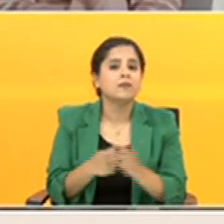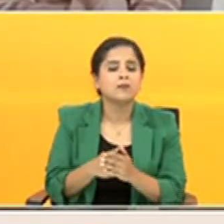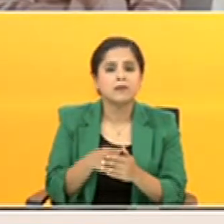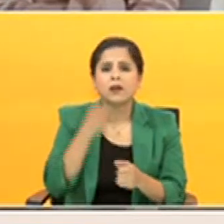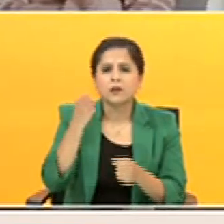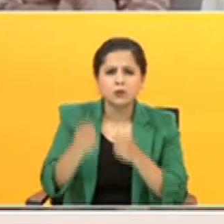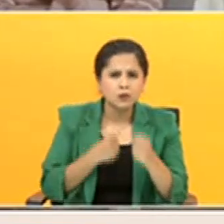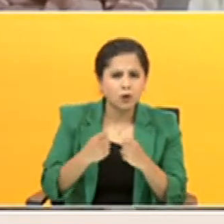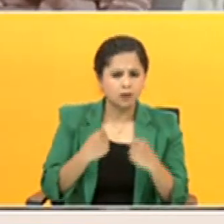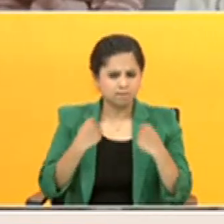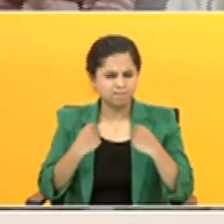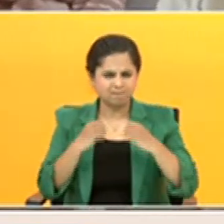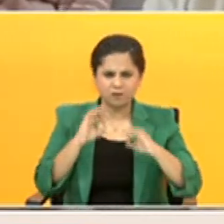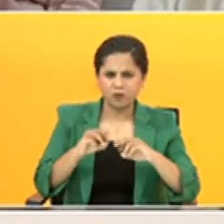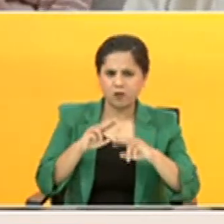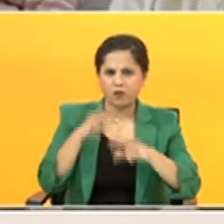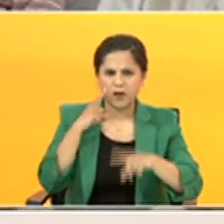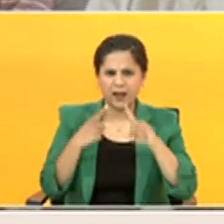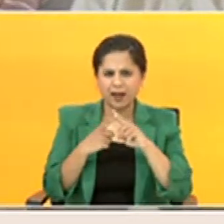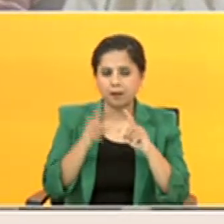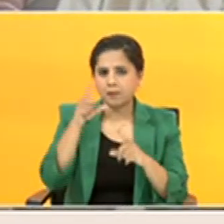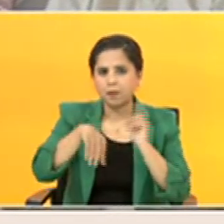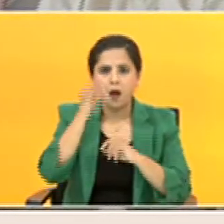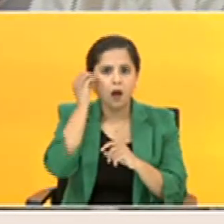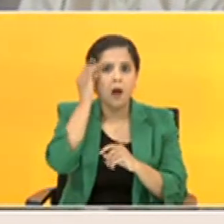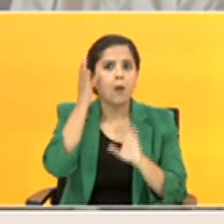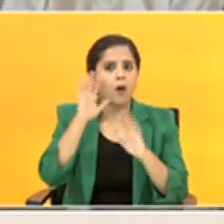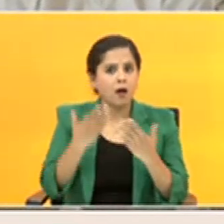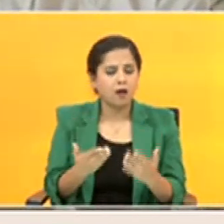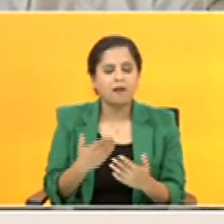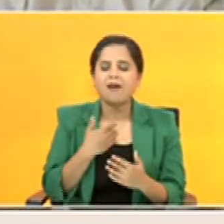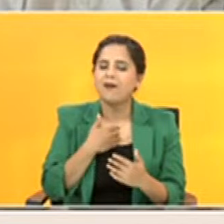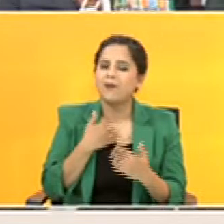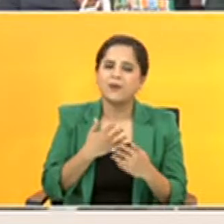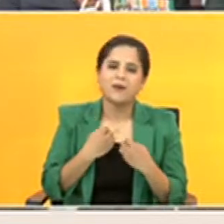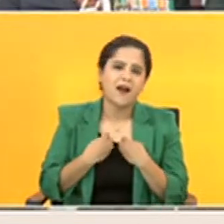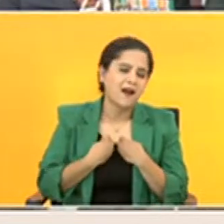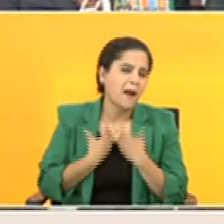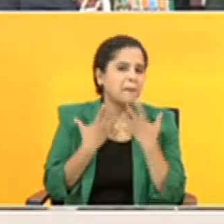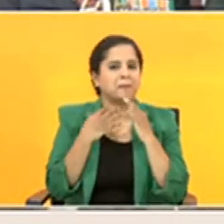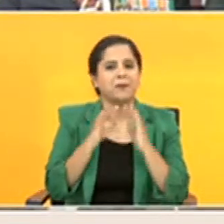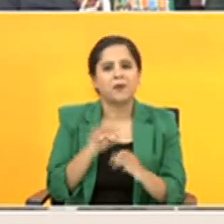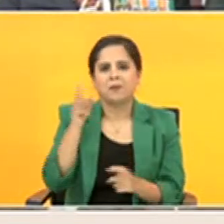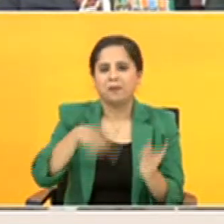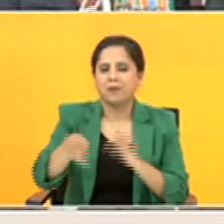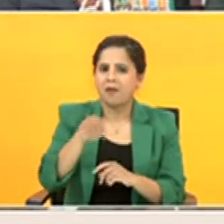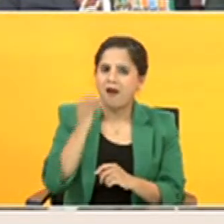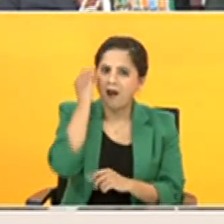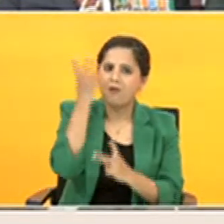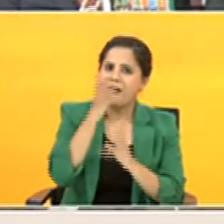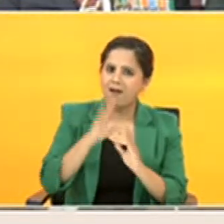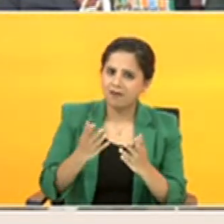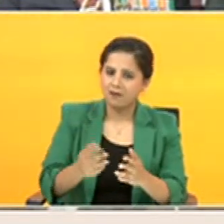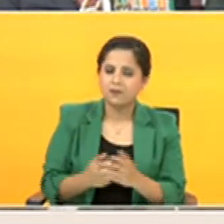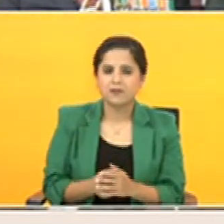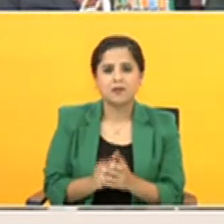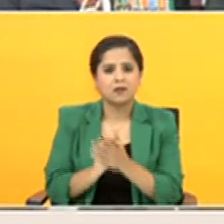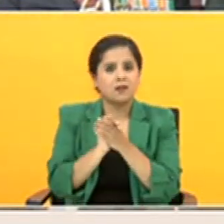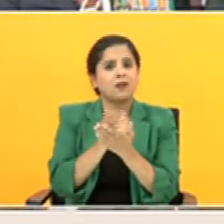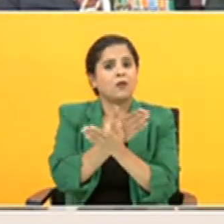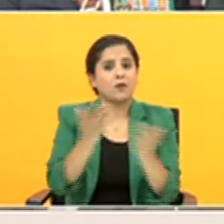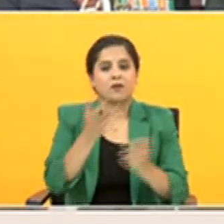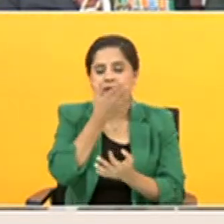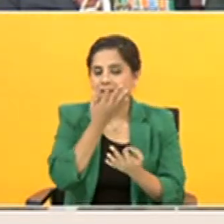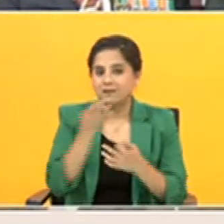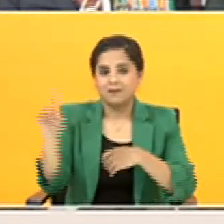और फिटनेस को लेकर लोगों की ये जागरूकता मुझे बहुत आनंद देती है। साथियों, योग दिवस के